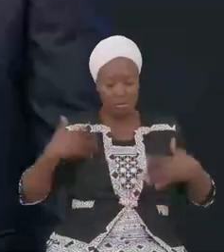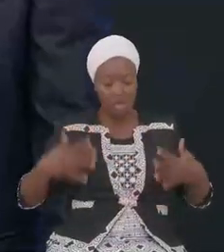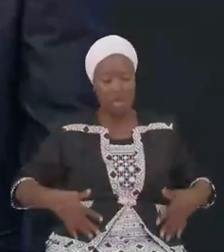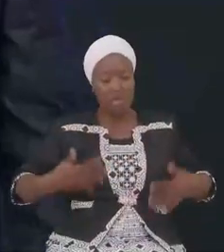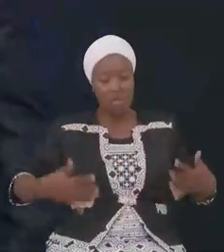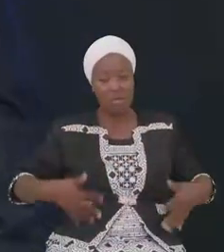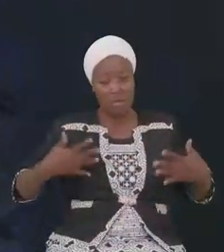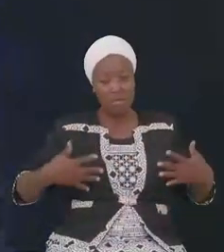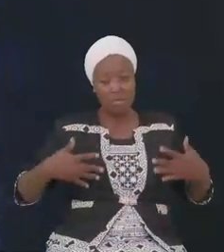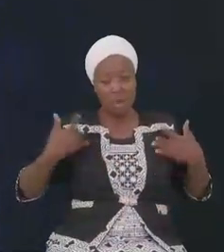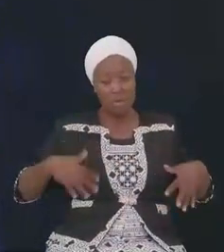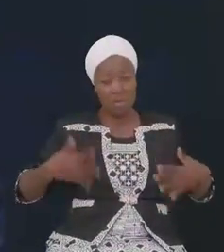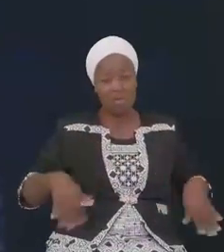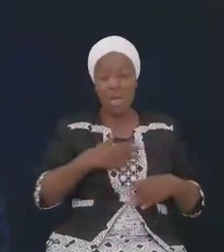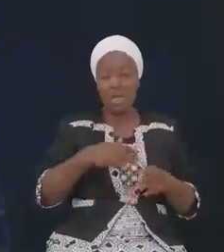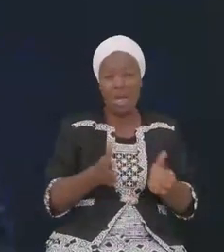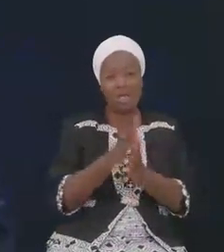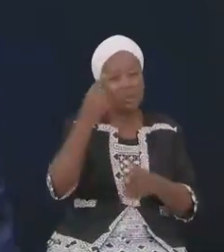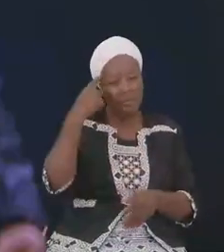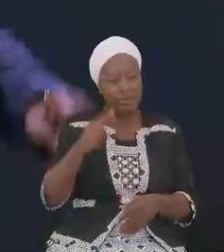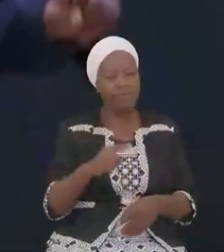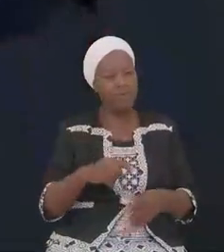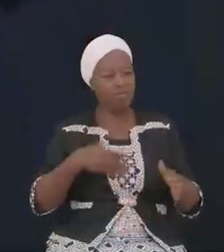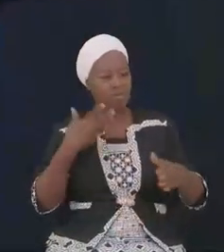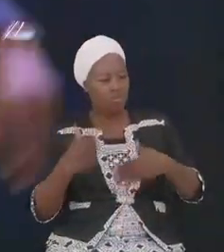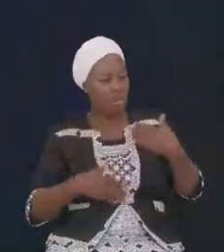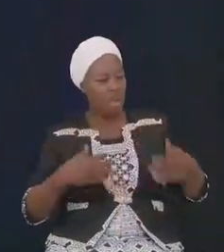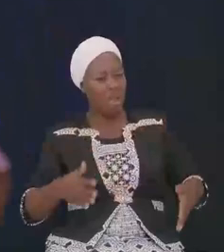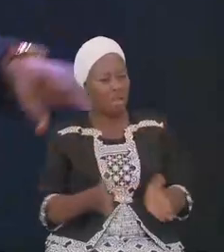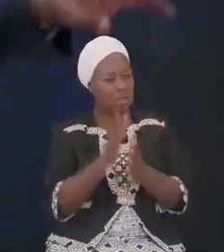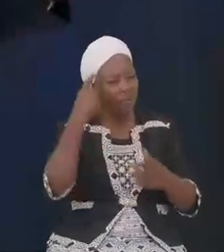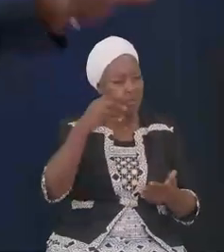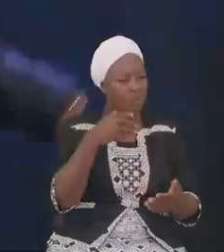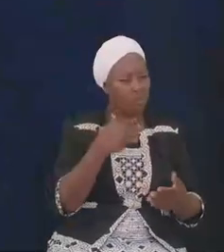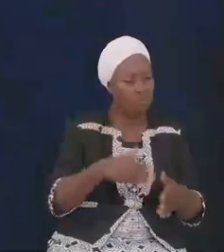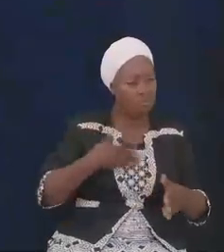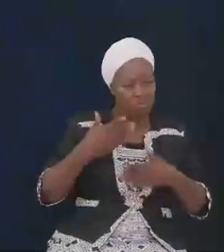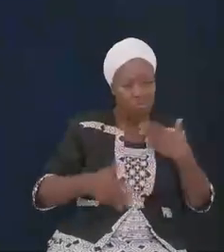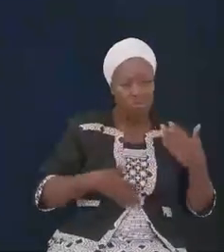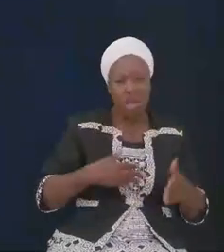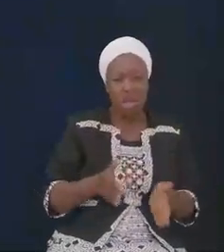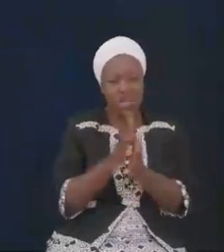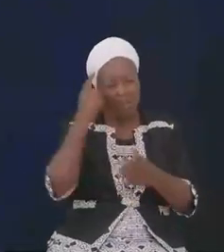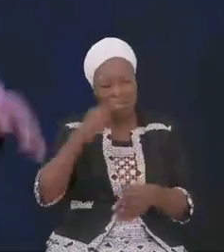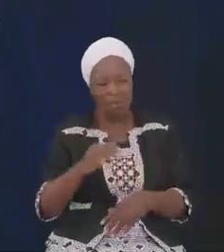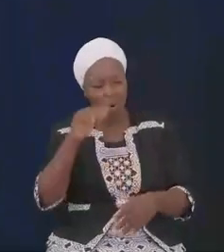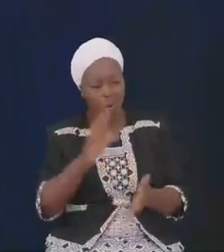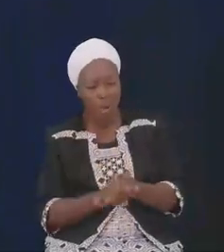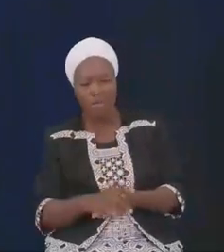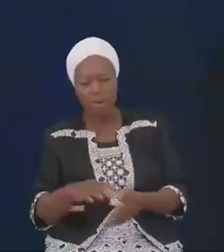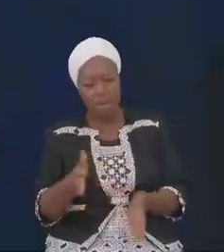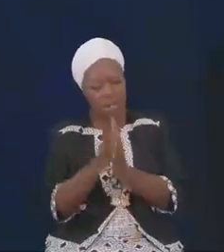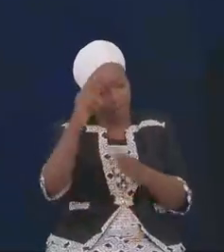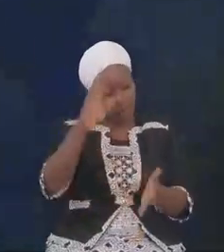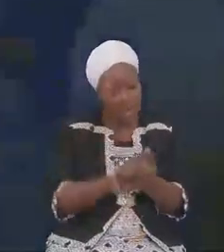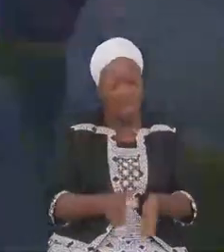habits, demander de l'argent, du boulot, demander avoir une femme, un mari, demander avoir des enfants,